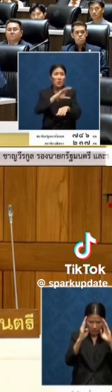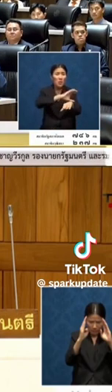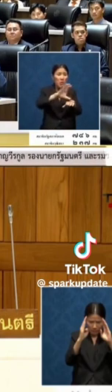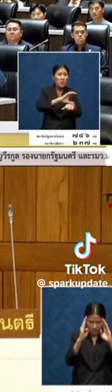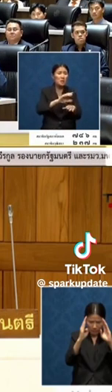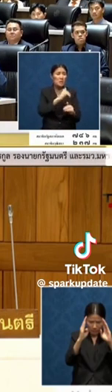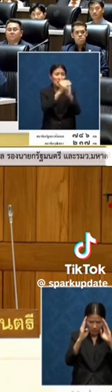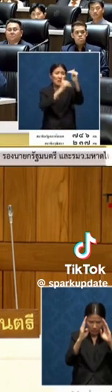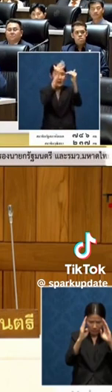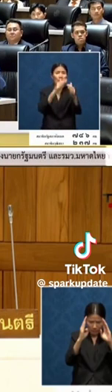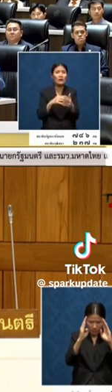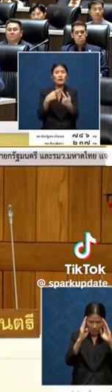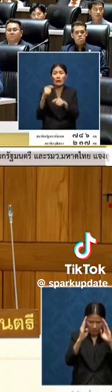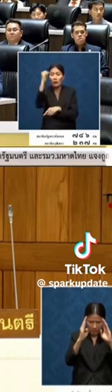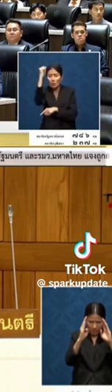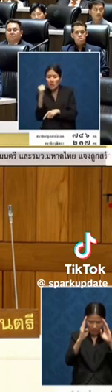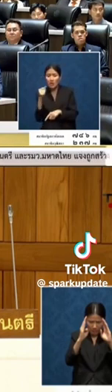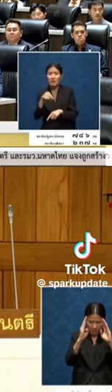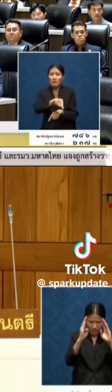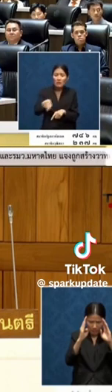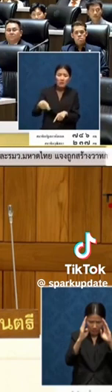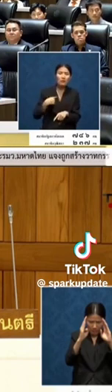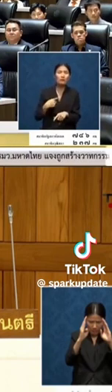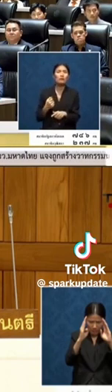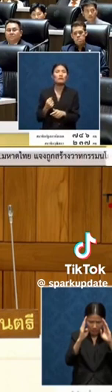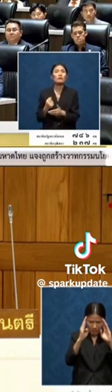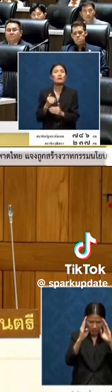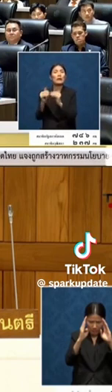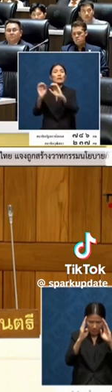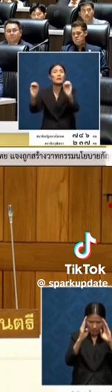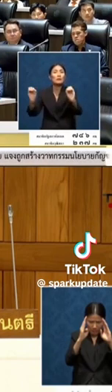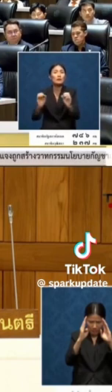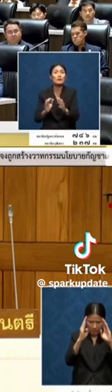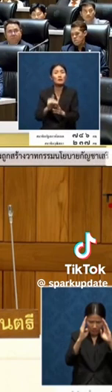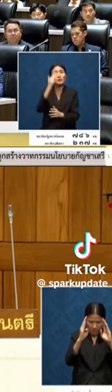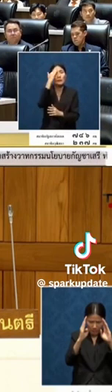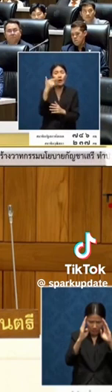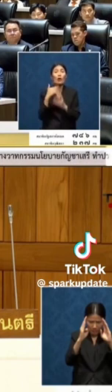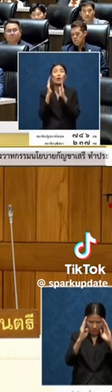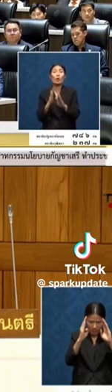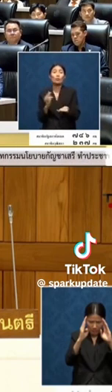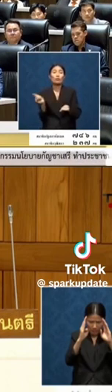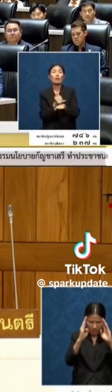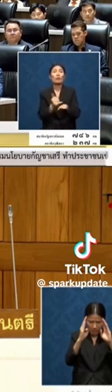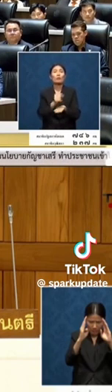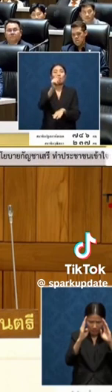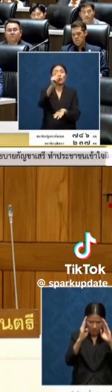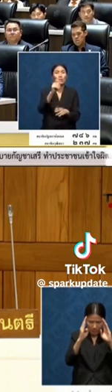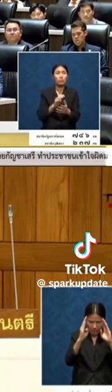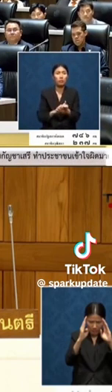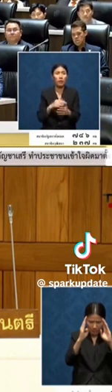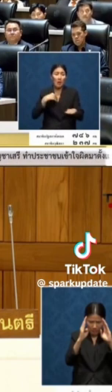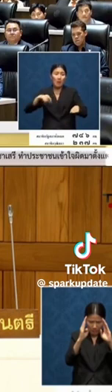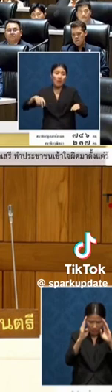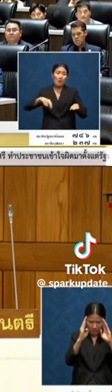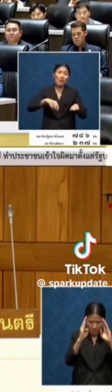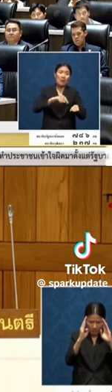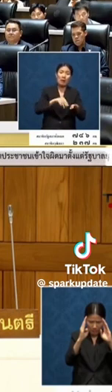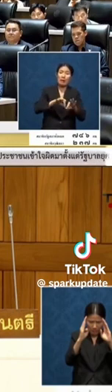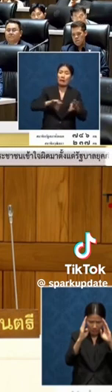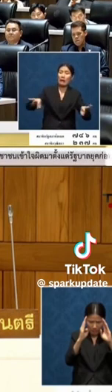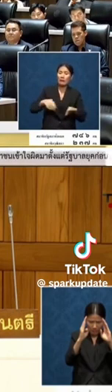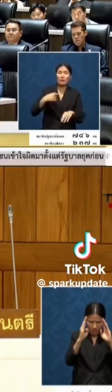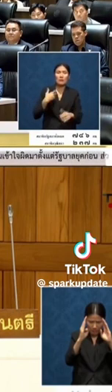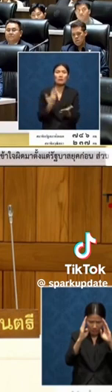าใช้รถไฟฟ้าก็น้อยอยู่ดีเพราะปัญหาที่ใหญ่กว่าก็คือการเข้าไม่ถึงกว่าจะถึงสถานีลำบากมากแพงมาก